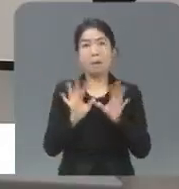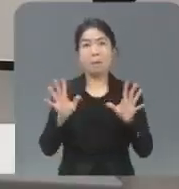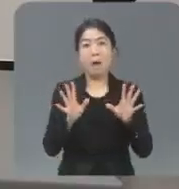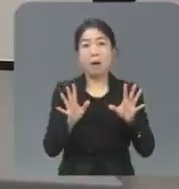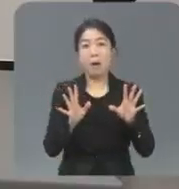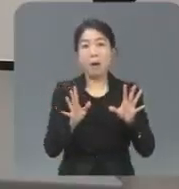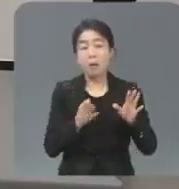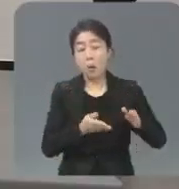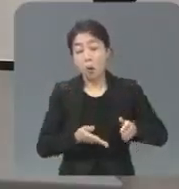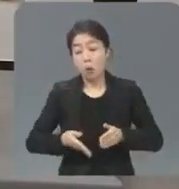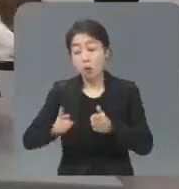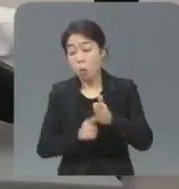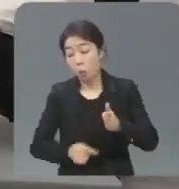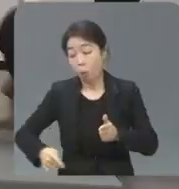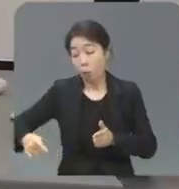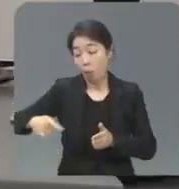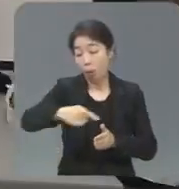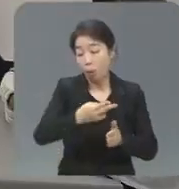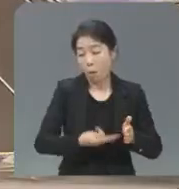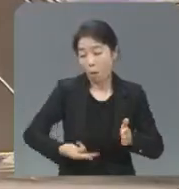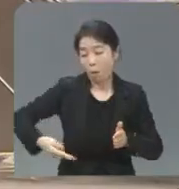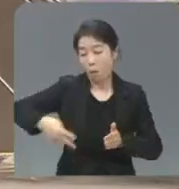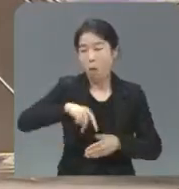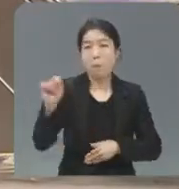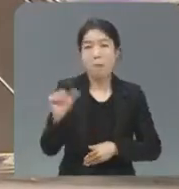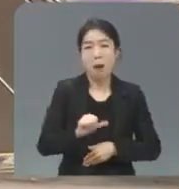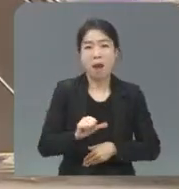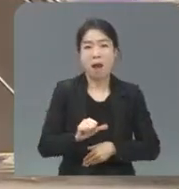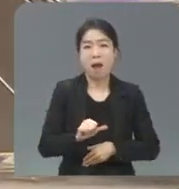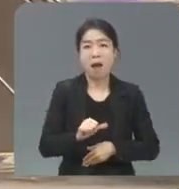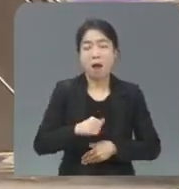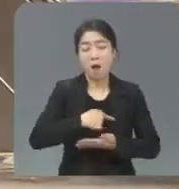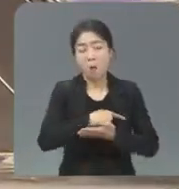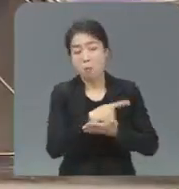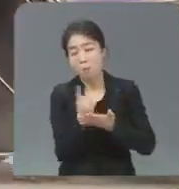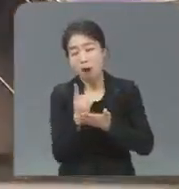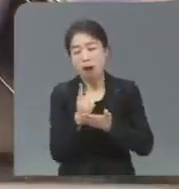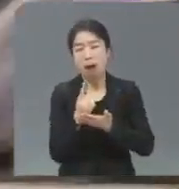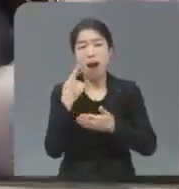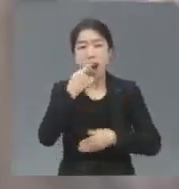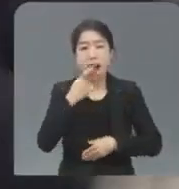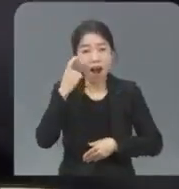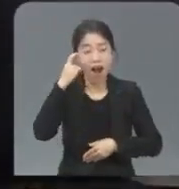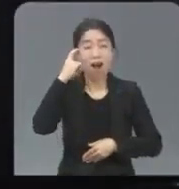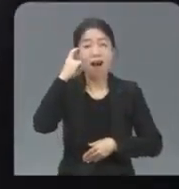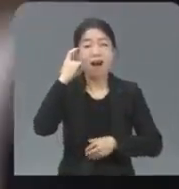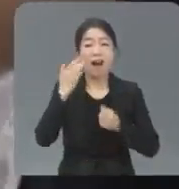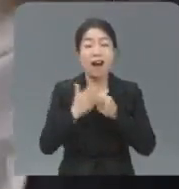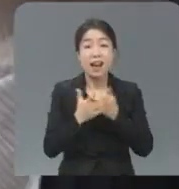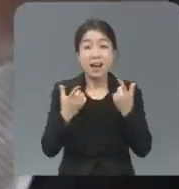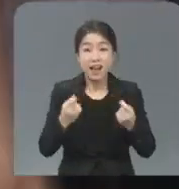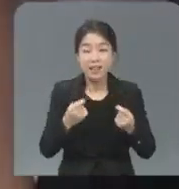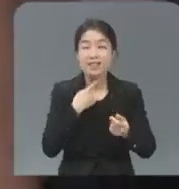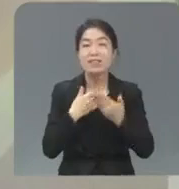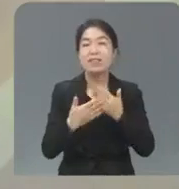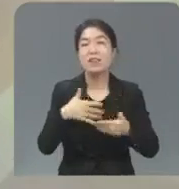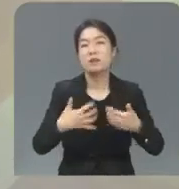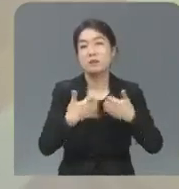곡선에서 훨씬 빠르게 내려옵니다. 가속도의 원리를 익힐 수 있는 사이클로이드 곡선